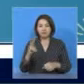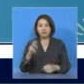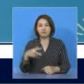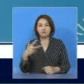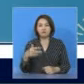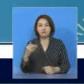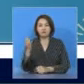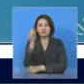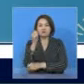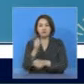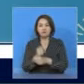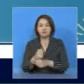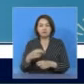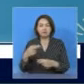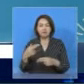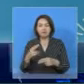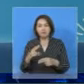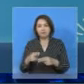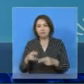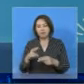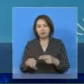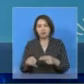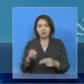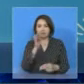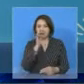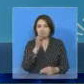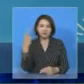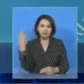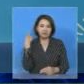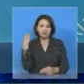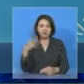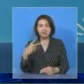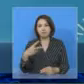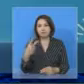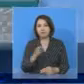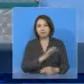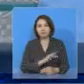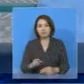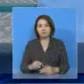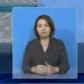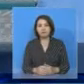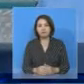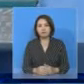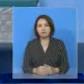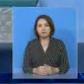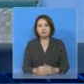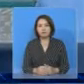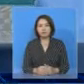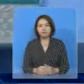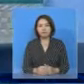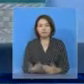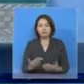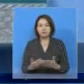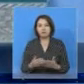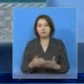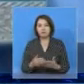232 работников путем погашения задолженности по заработной плате свыше 22 миллионов тенге. По данным